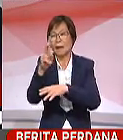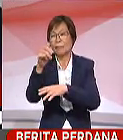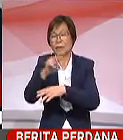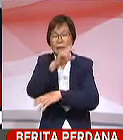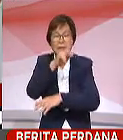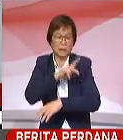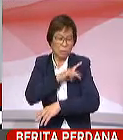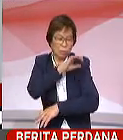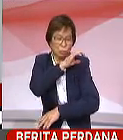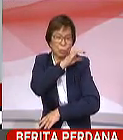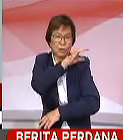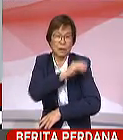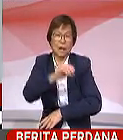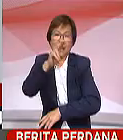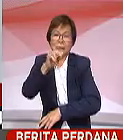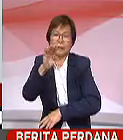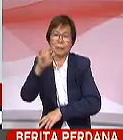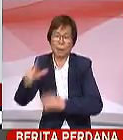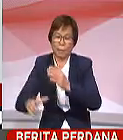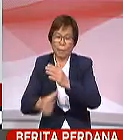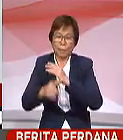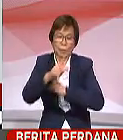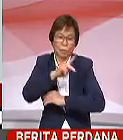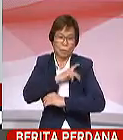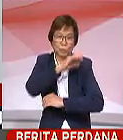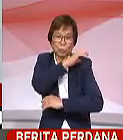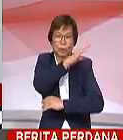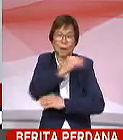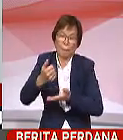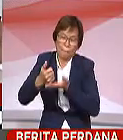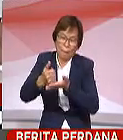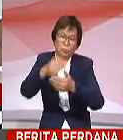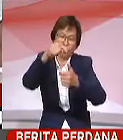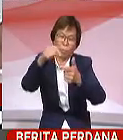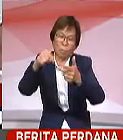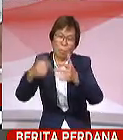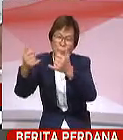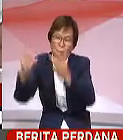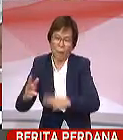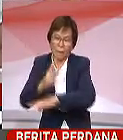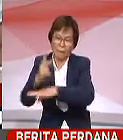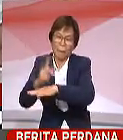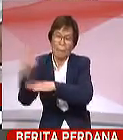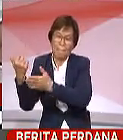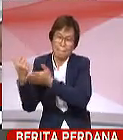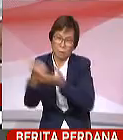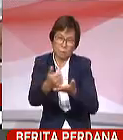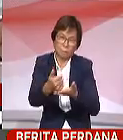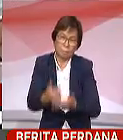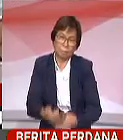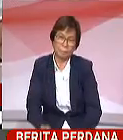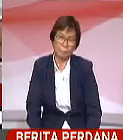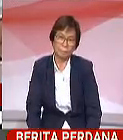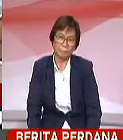ketua jurulatih dan Nabil Fikri selaku penolong ketua jurulatih selain dibantu oleh beberapa lagi pemain kebangsaan yang lain.